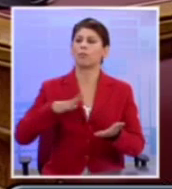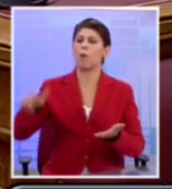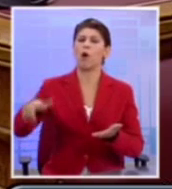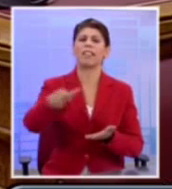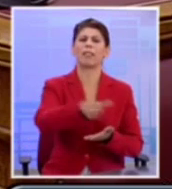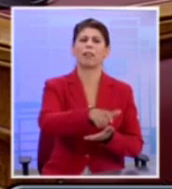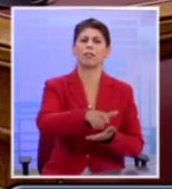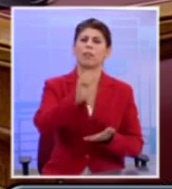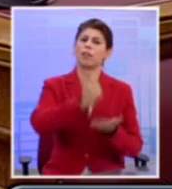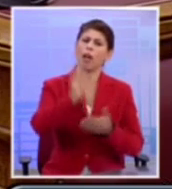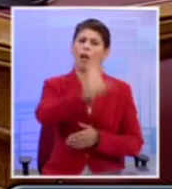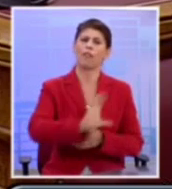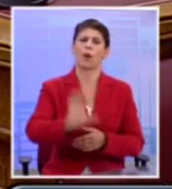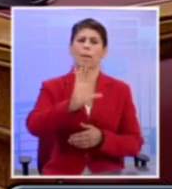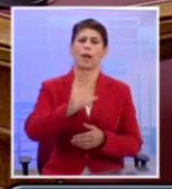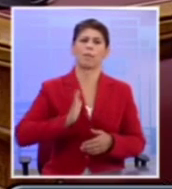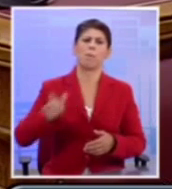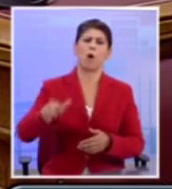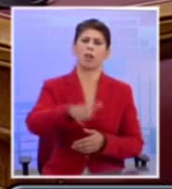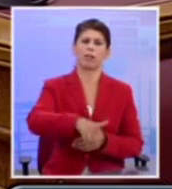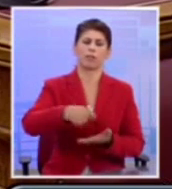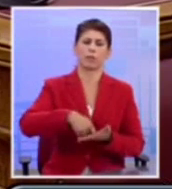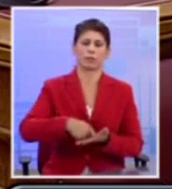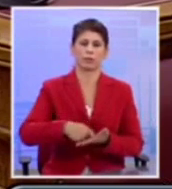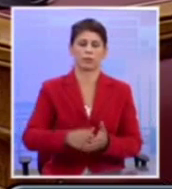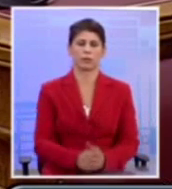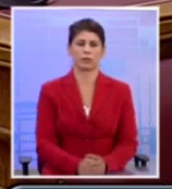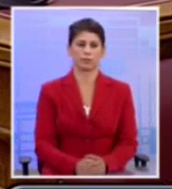τους Ευρωπαίους. Και σε μεγάλη κλίμακα,